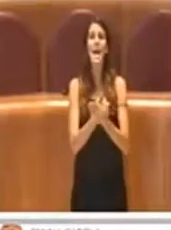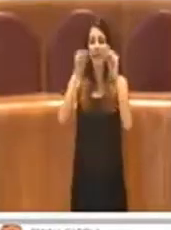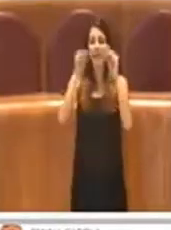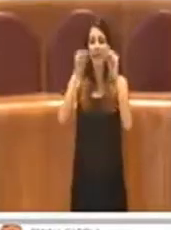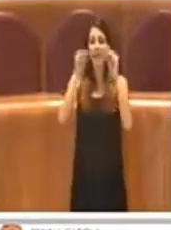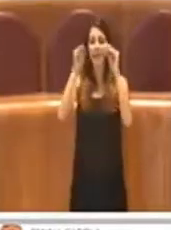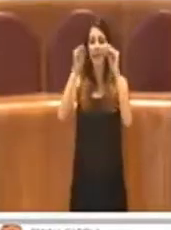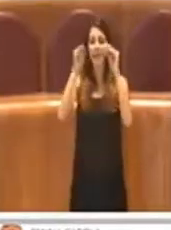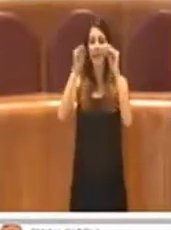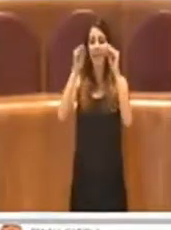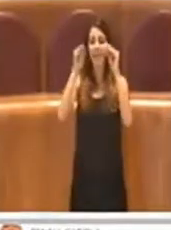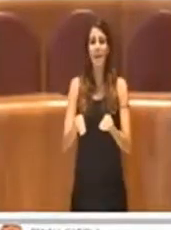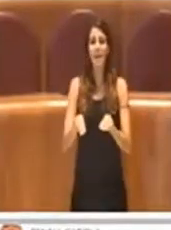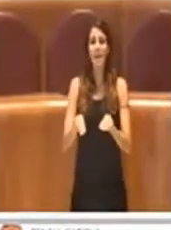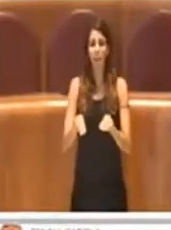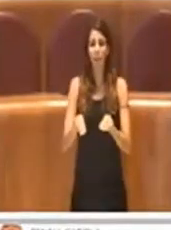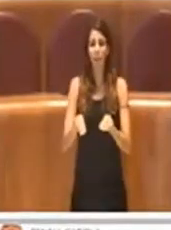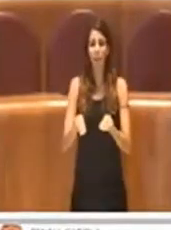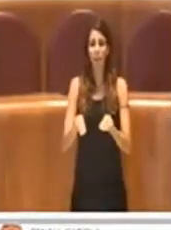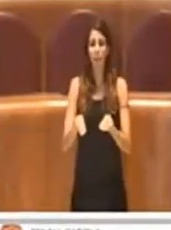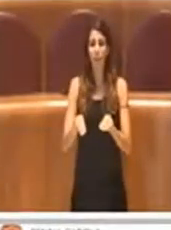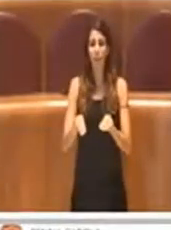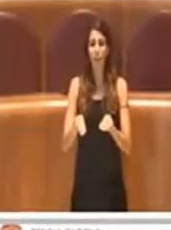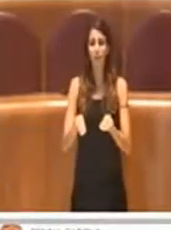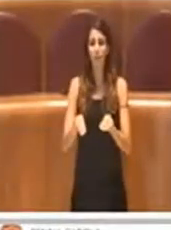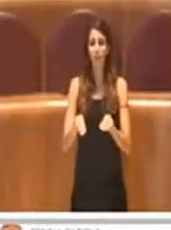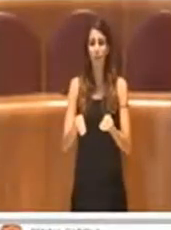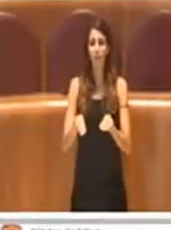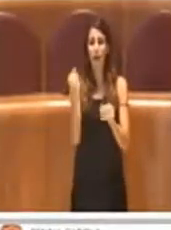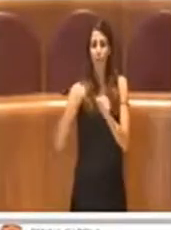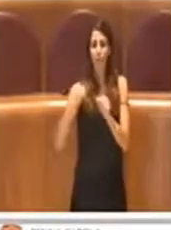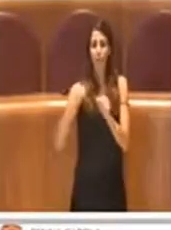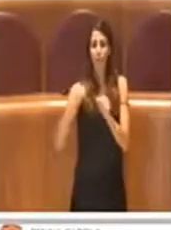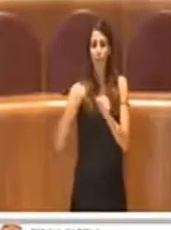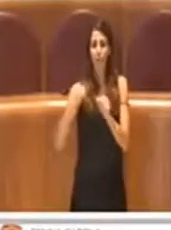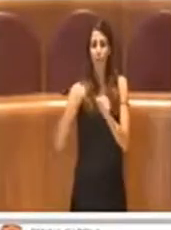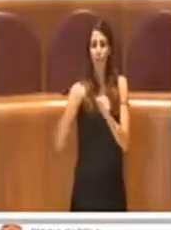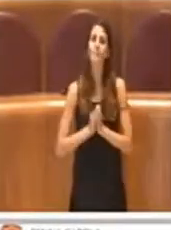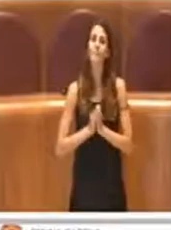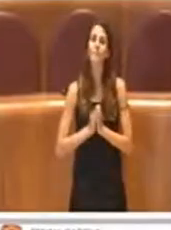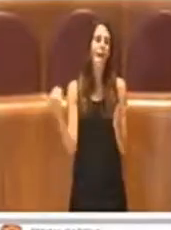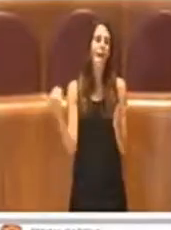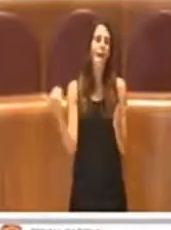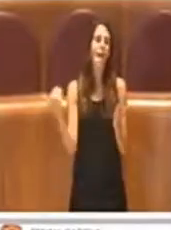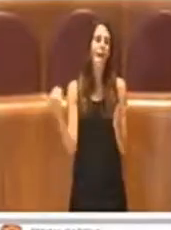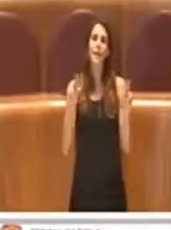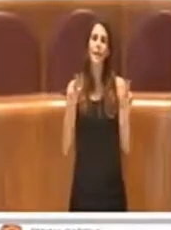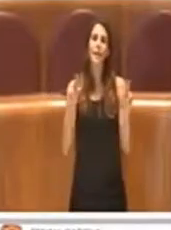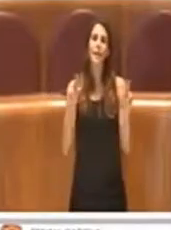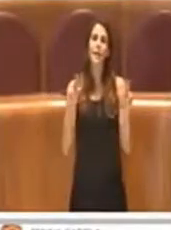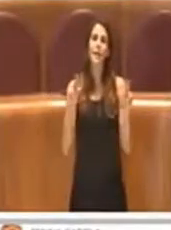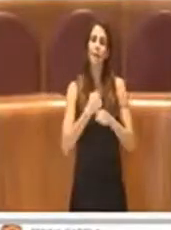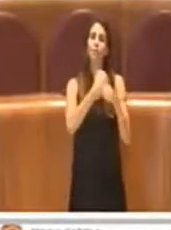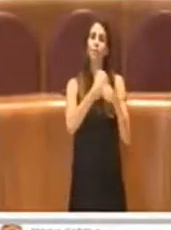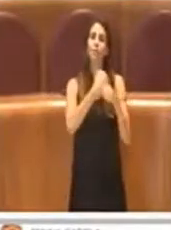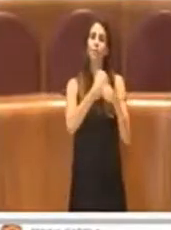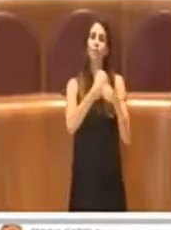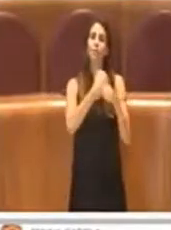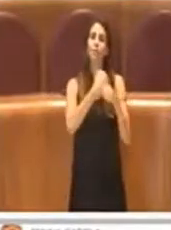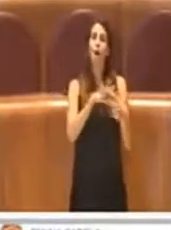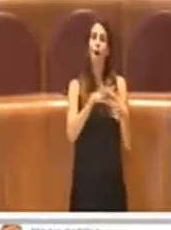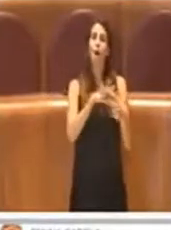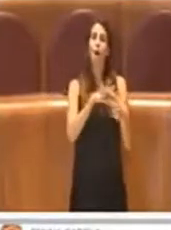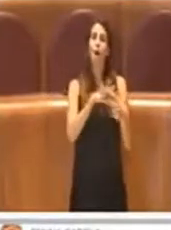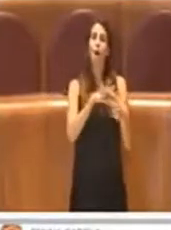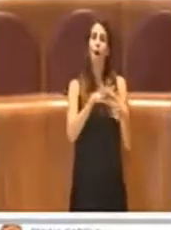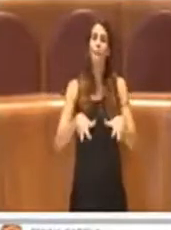ove sia disposta salvaguardia prescrittiva. Evitare per le nuove concessioni che comportino autorizzazioni ai sensi del